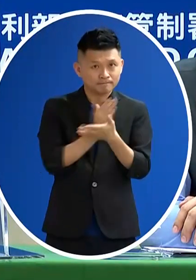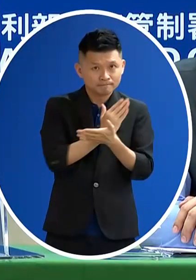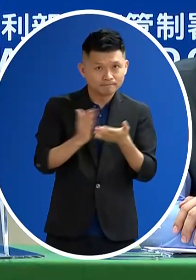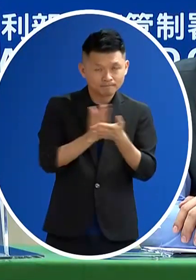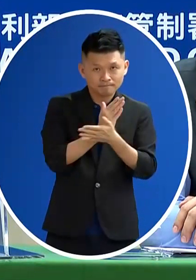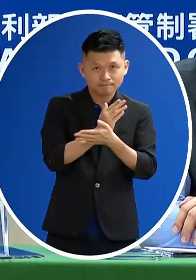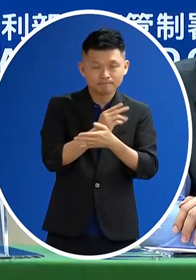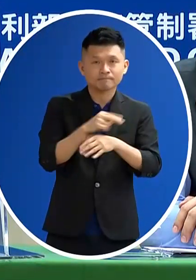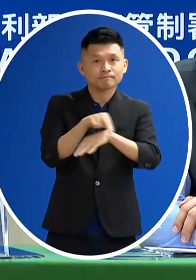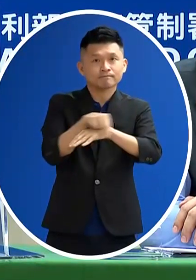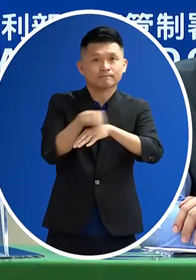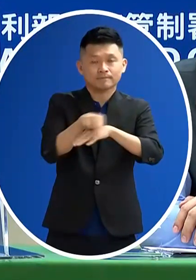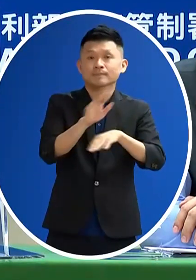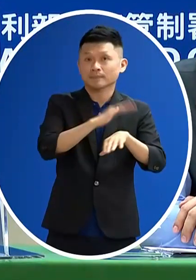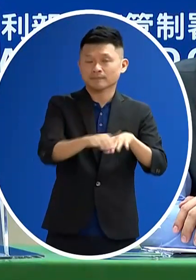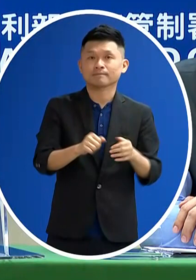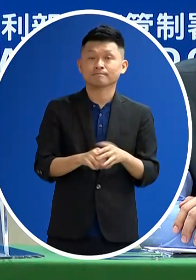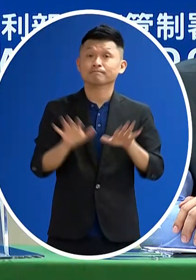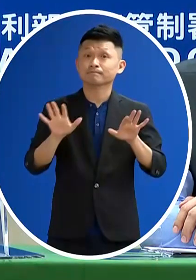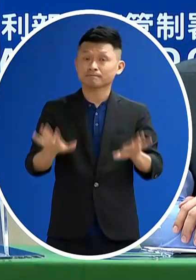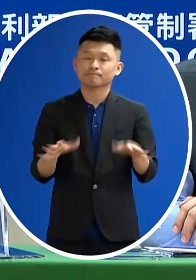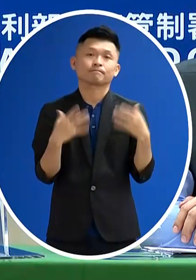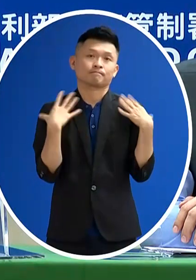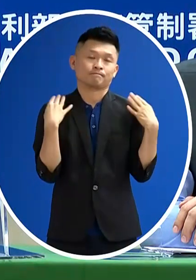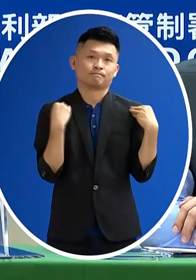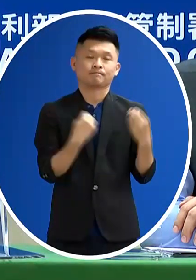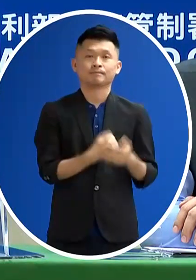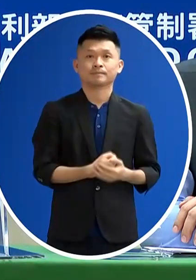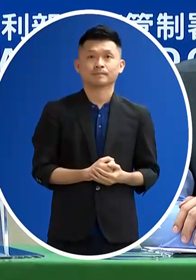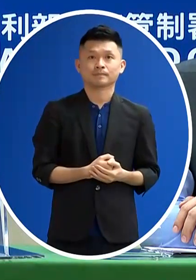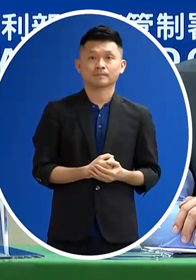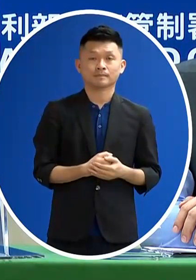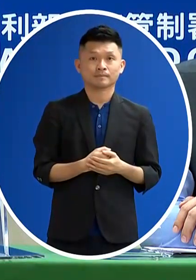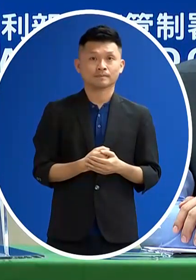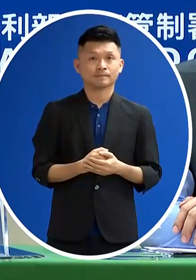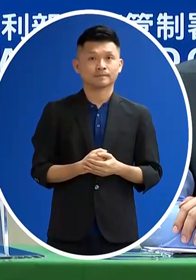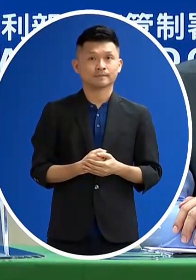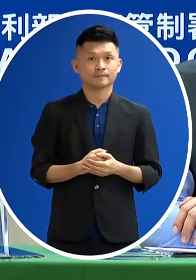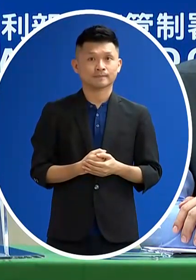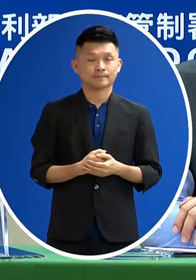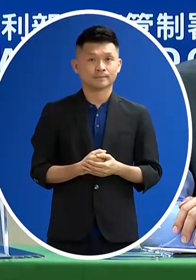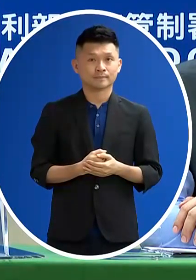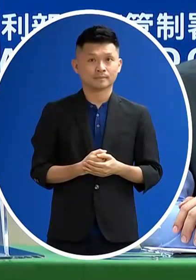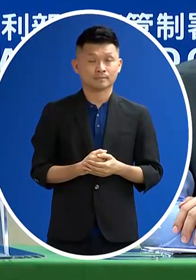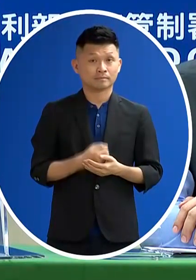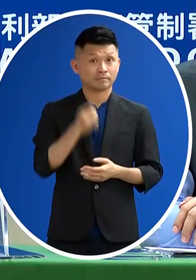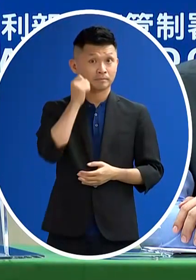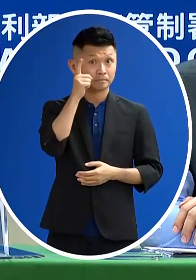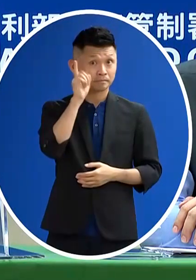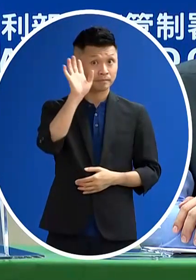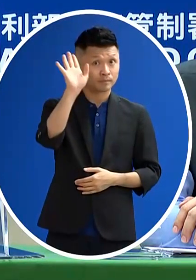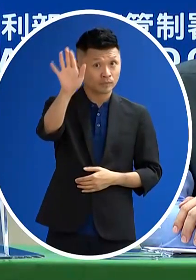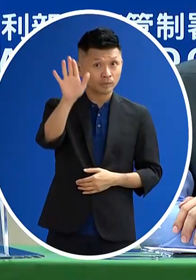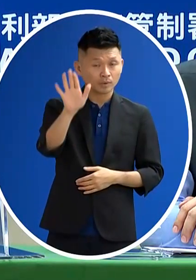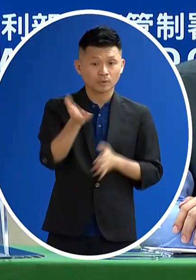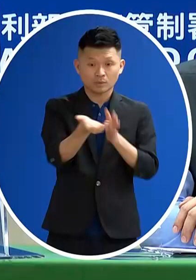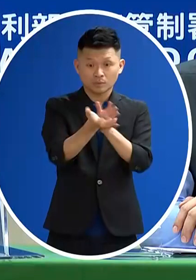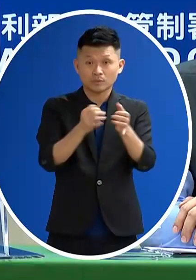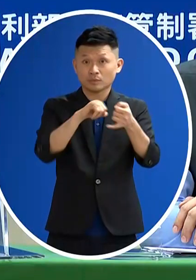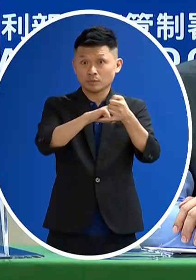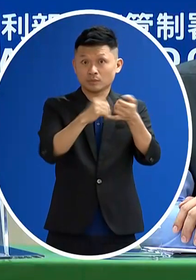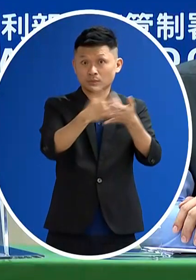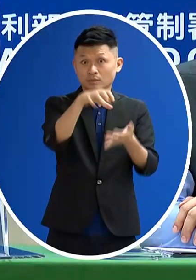安排。不过目前哈是安排，所以我们大概。基本上是要安排下个月哈，在预约平台